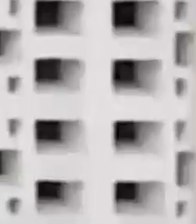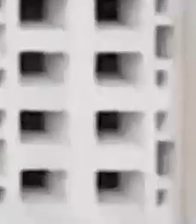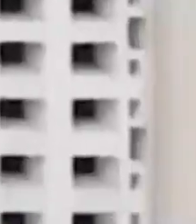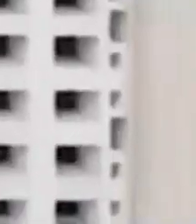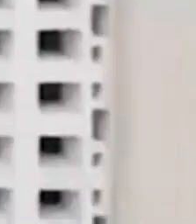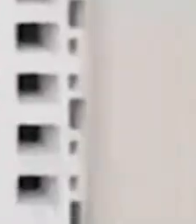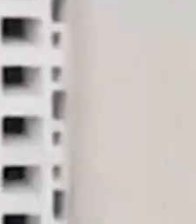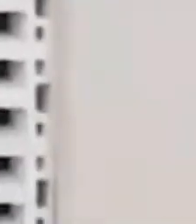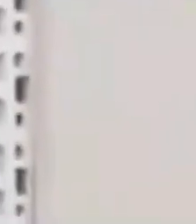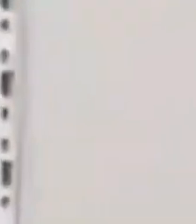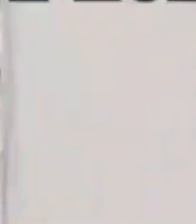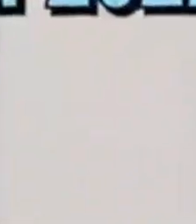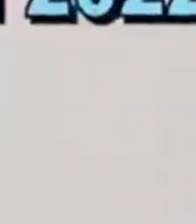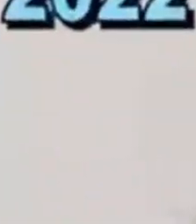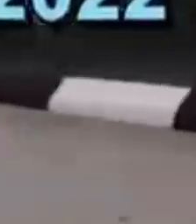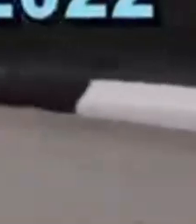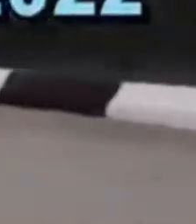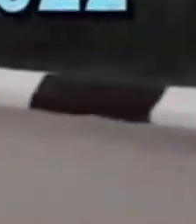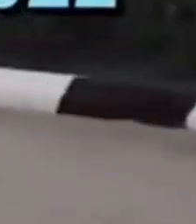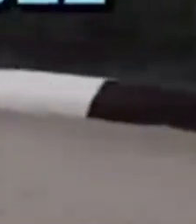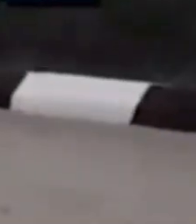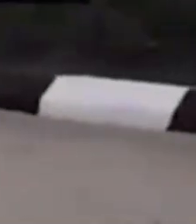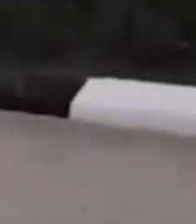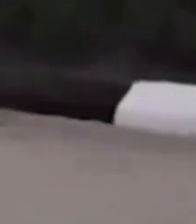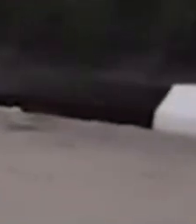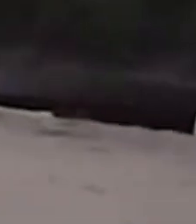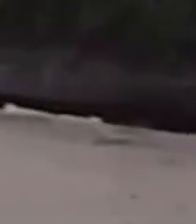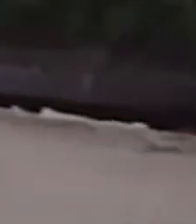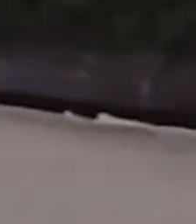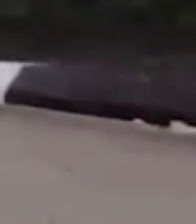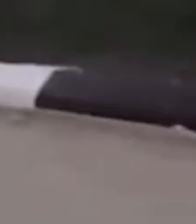www.waterinstitute.ac.tz. Mwisho wa kutuma maombi ni tarehe